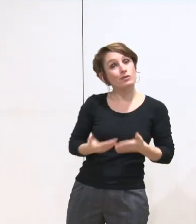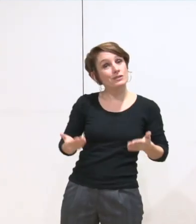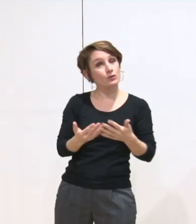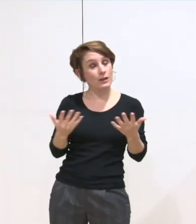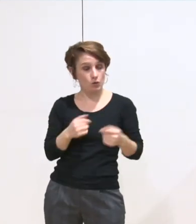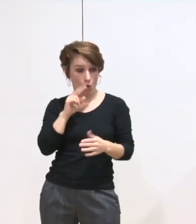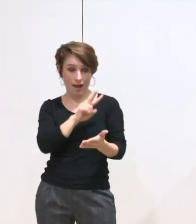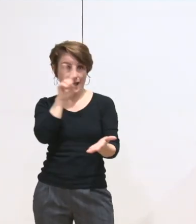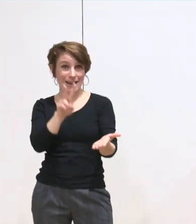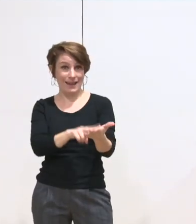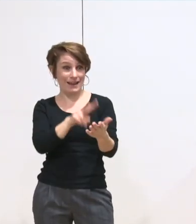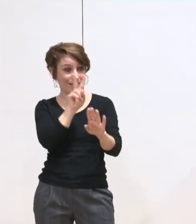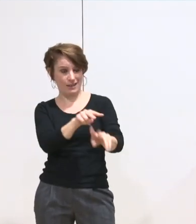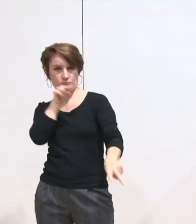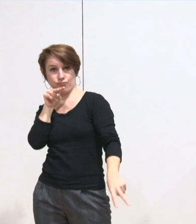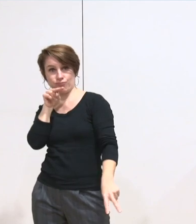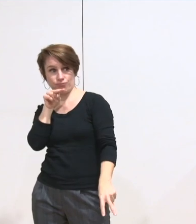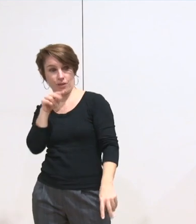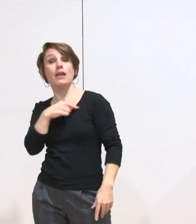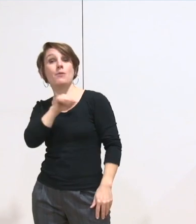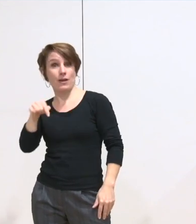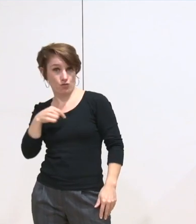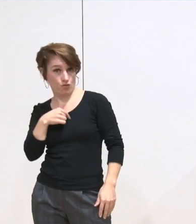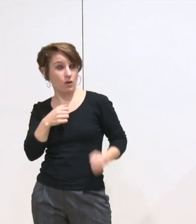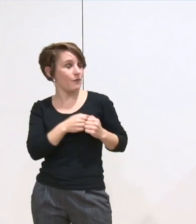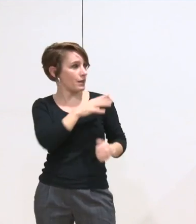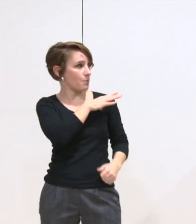nous travaillons avec Elisa Martin, première